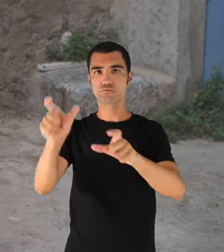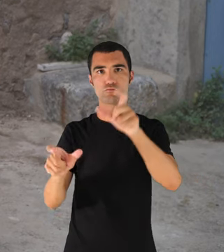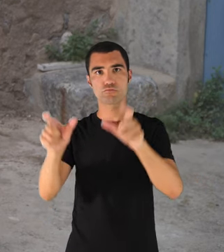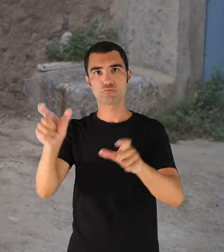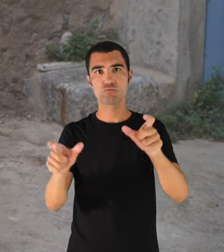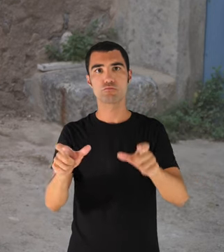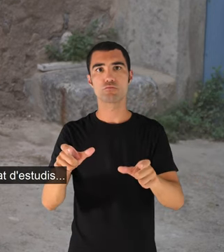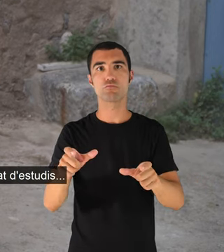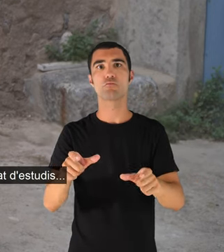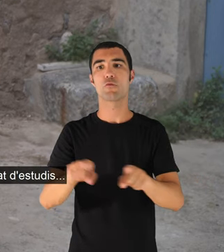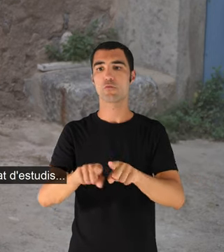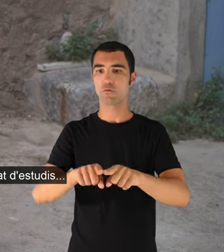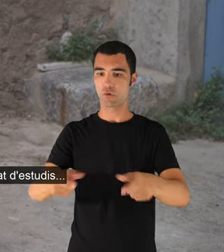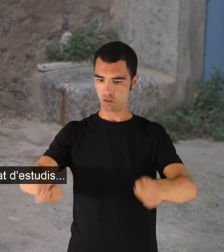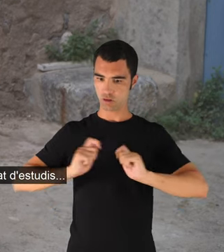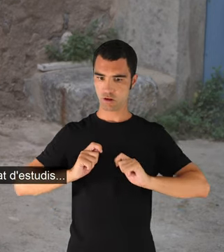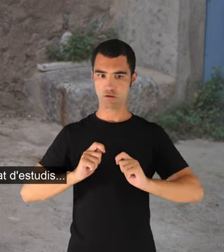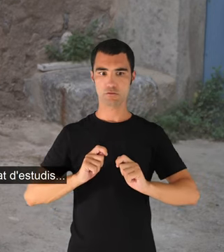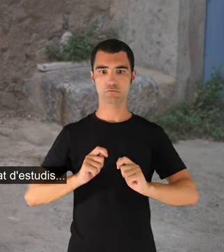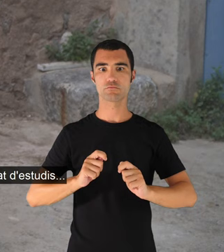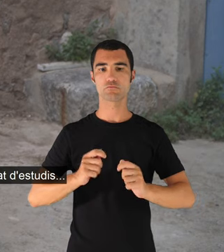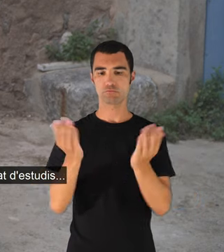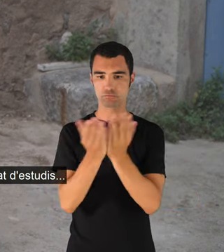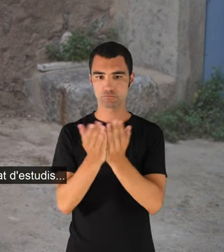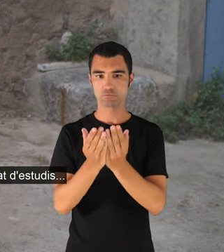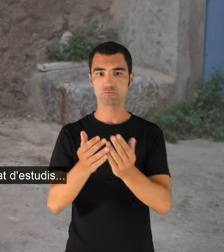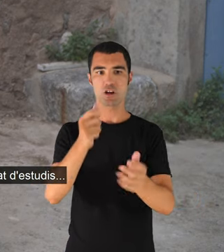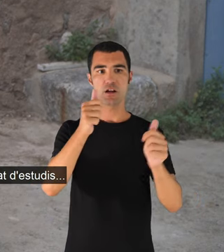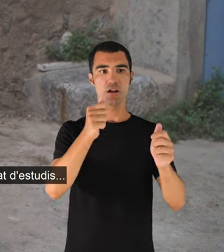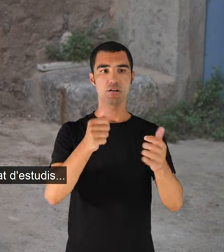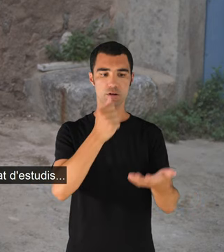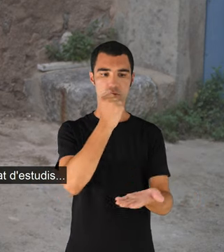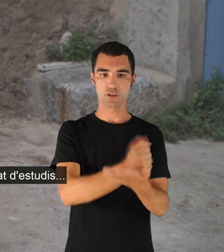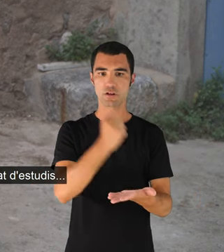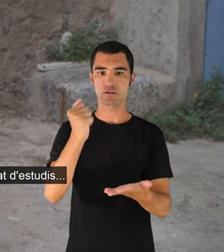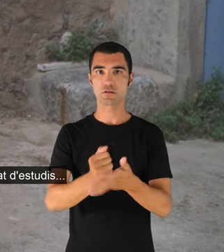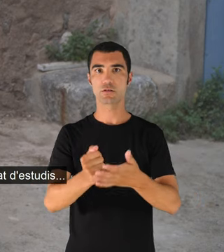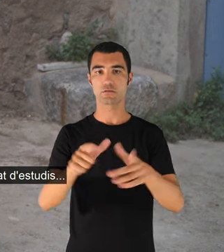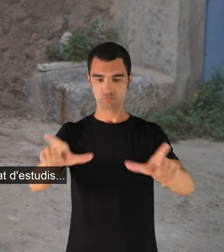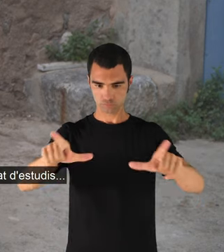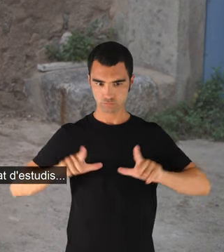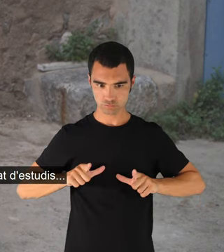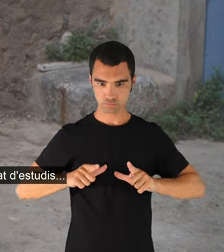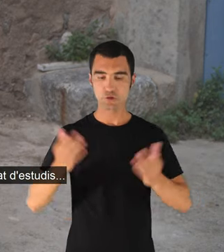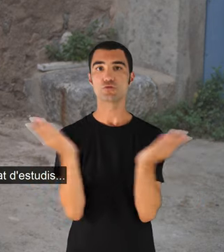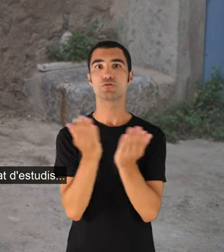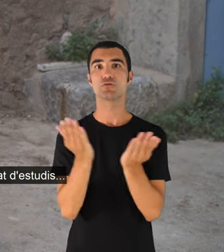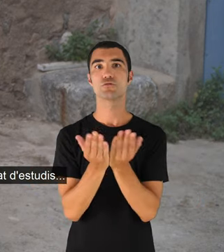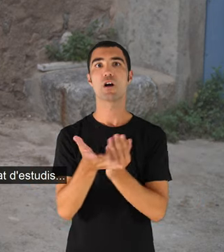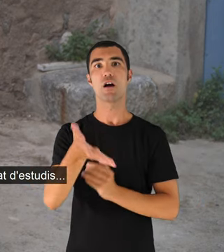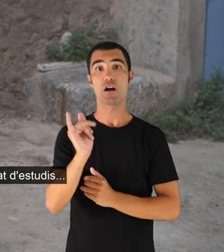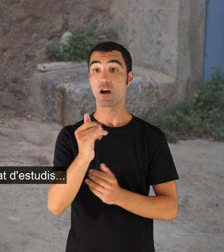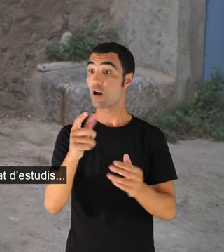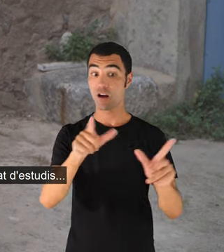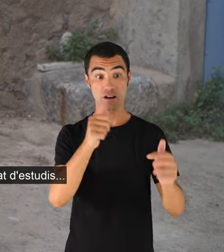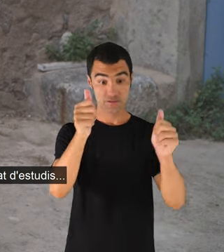el certificat d'estudis. Que havien de tenir tothom el certificat d'estudis. Mm. Que si de tal fetge no tenies el certificat d'estudis... No podies anar a fer no feina. No